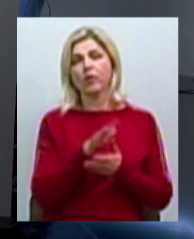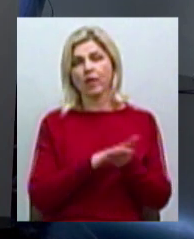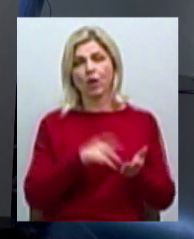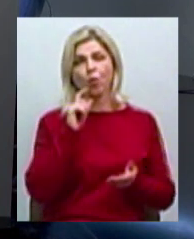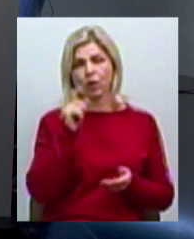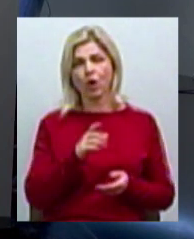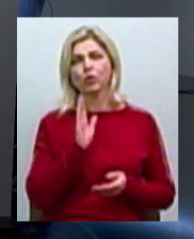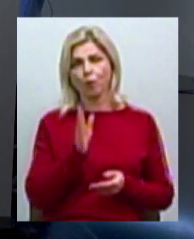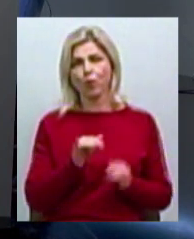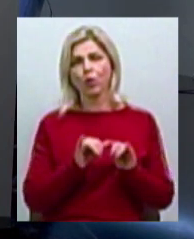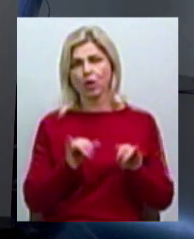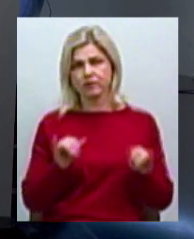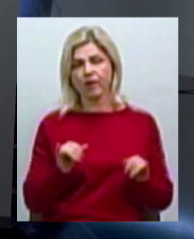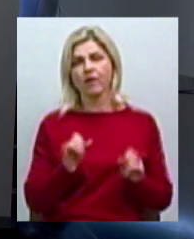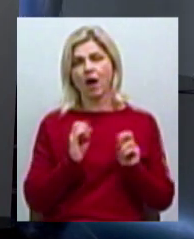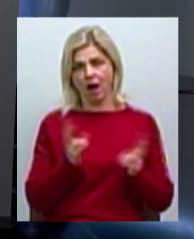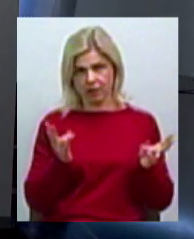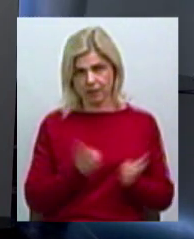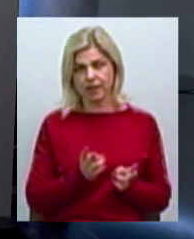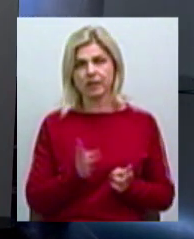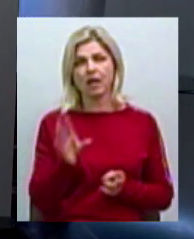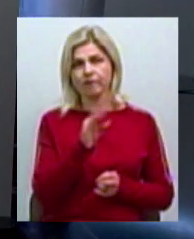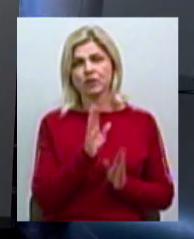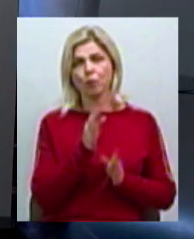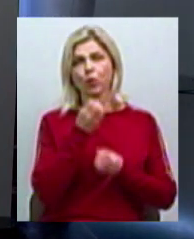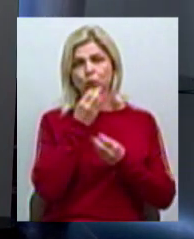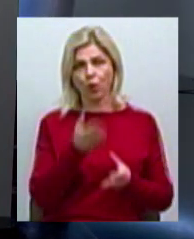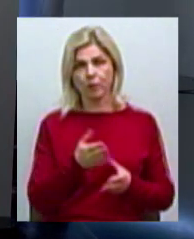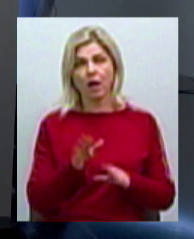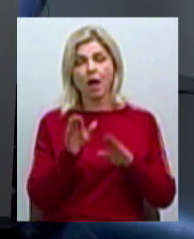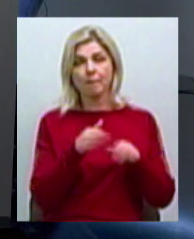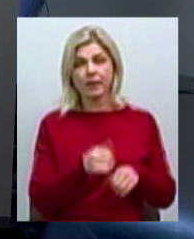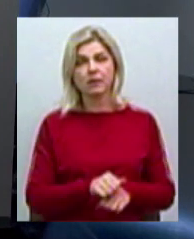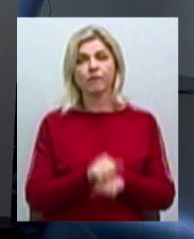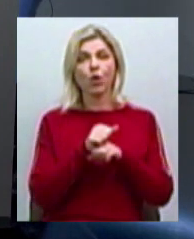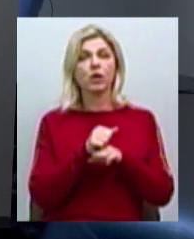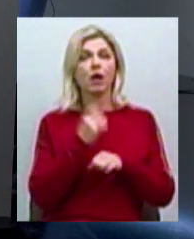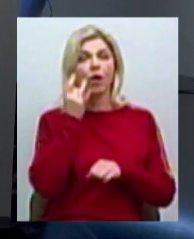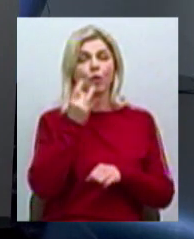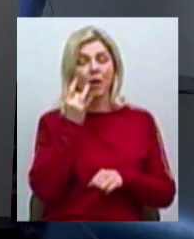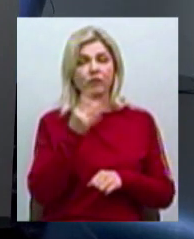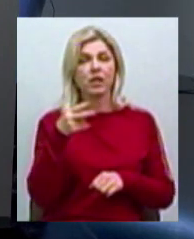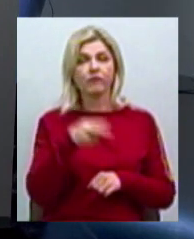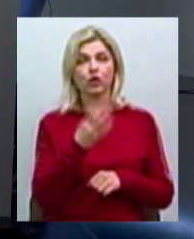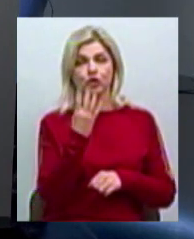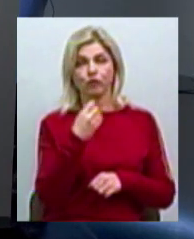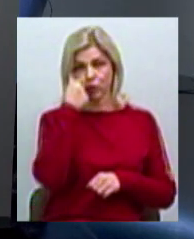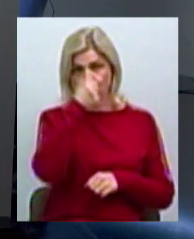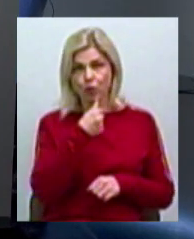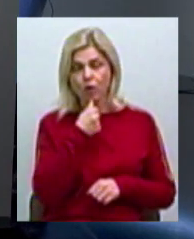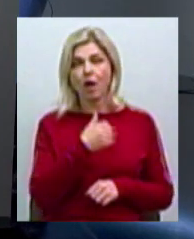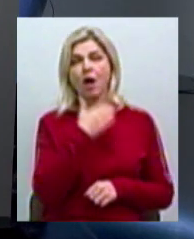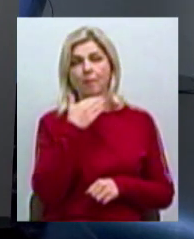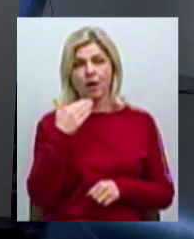як слід, все буде добре. Після революції помаранчевої 2004 року не тільки я, дуже багато